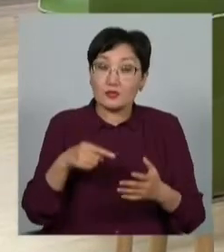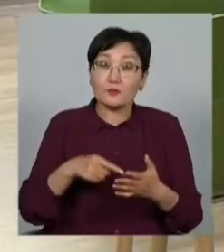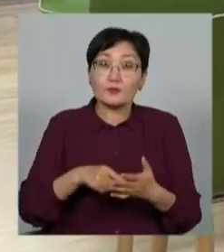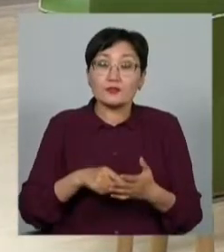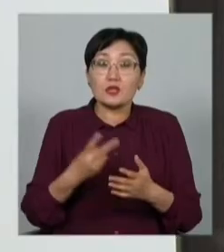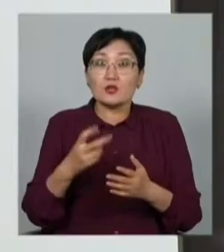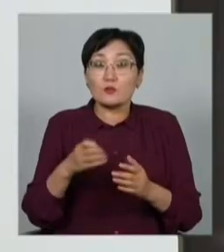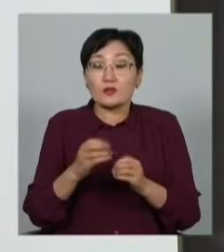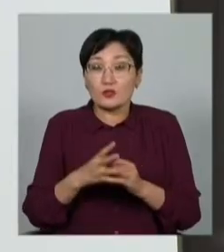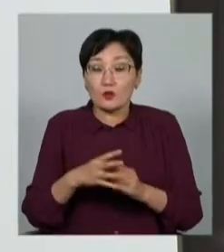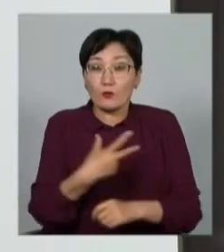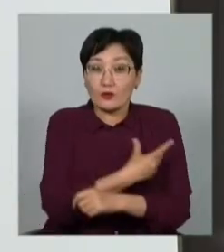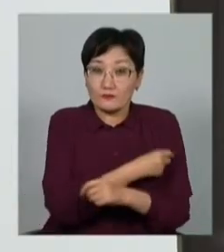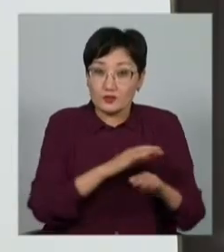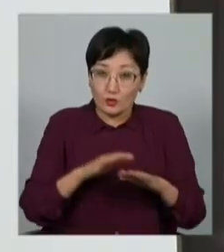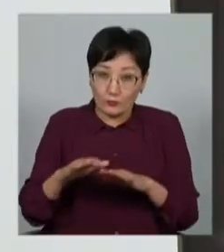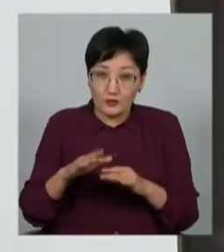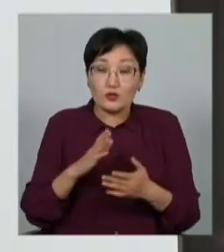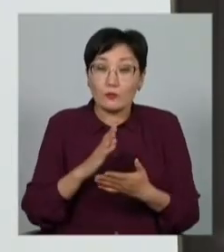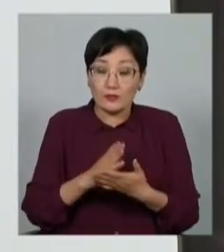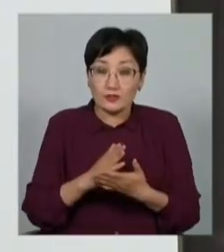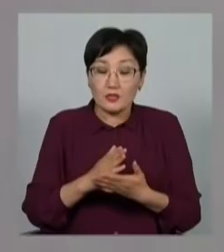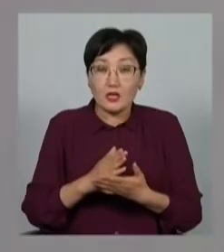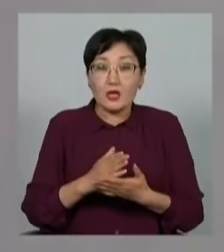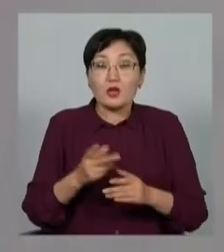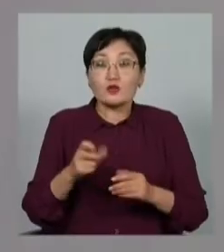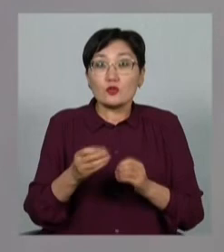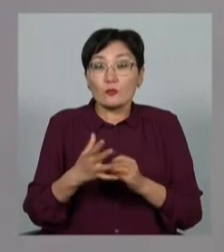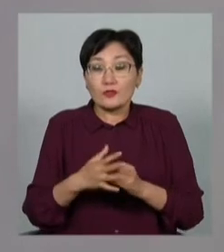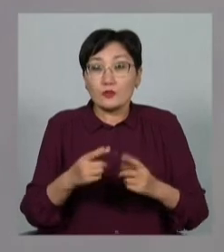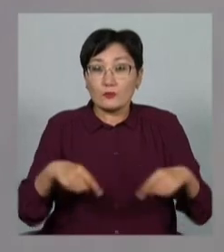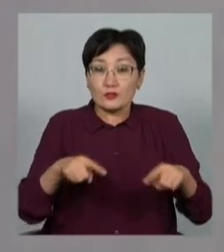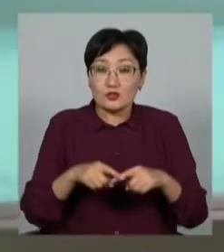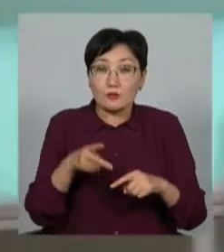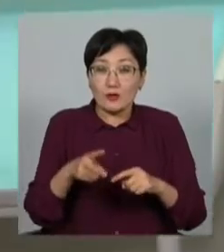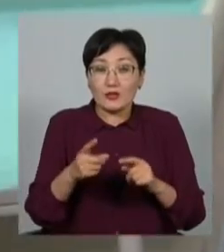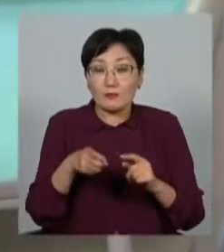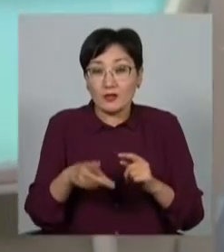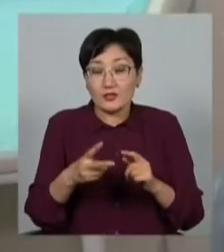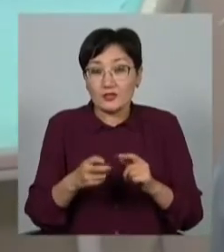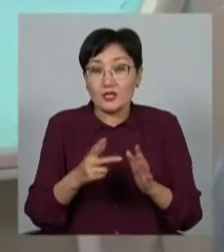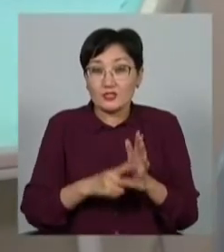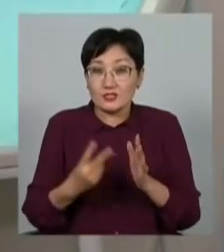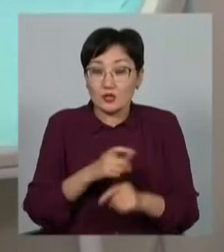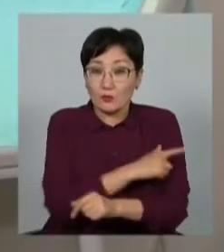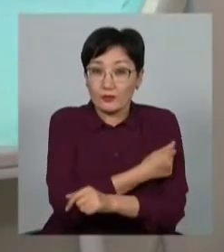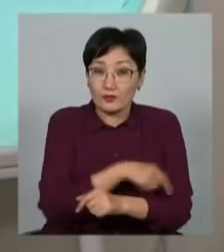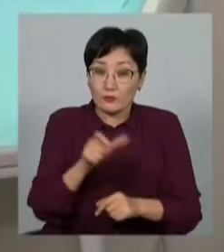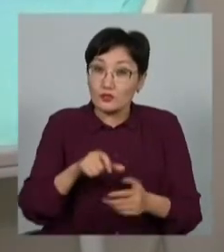мегаполиста 214 вакцинация пункті жұмыс жасап жатыр. Ал 315 бригадаға 1282